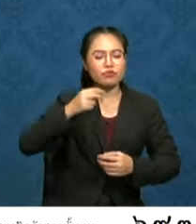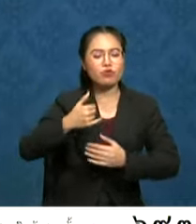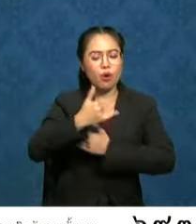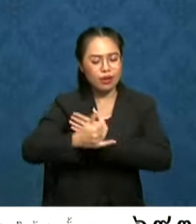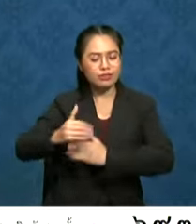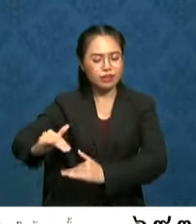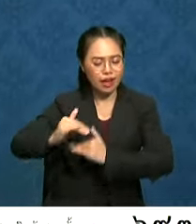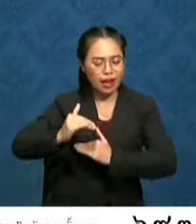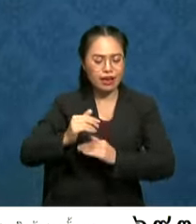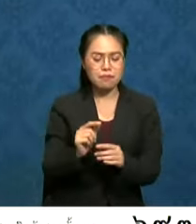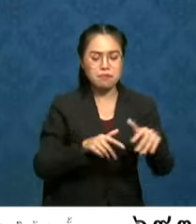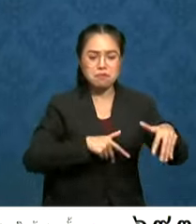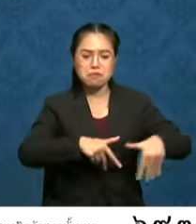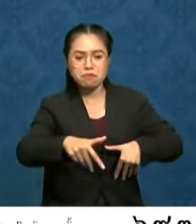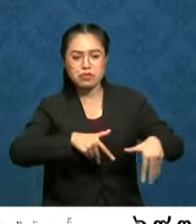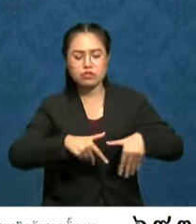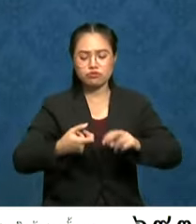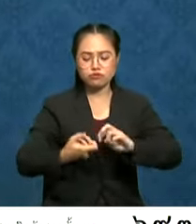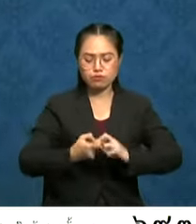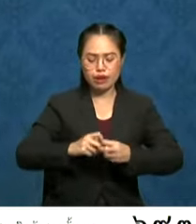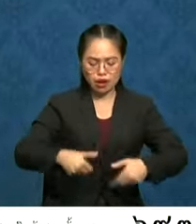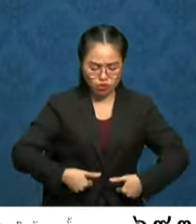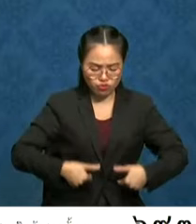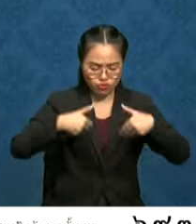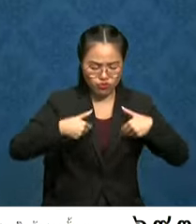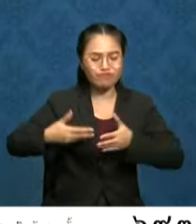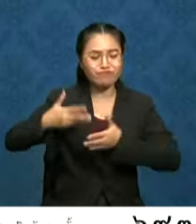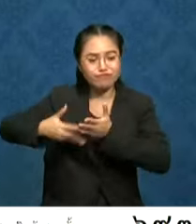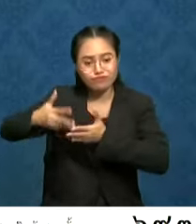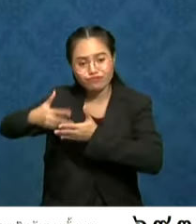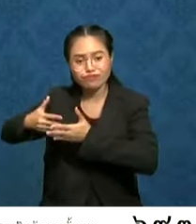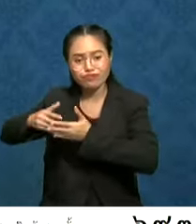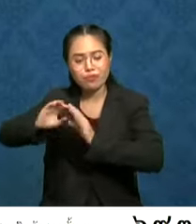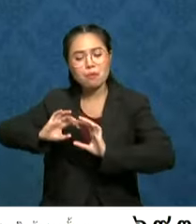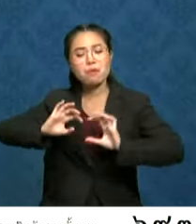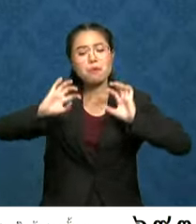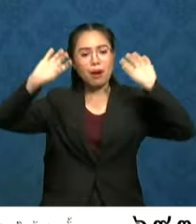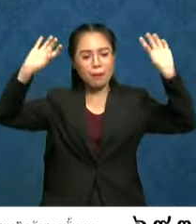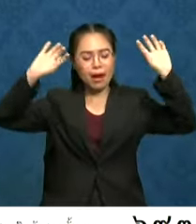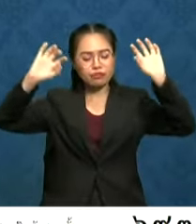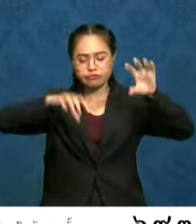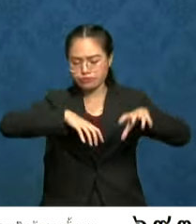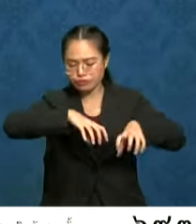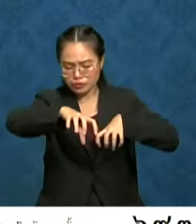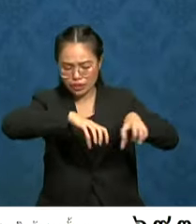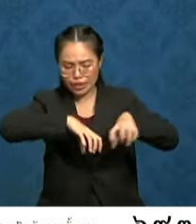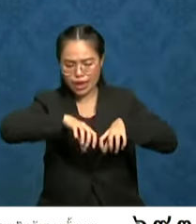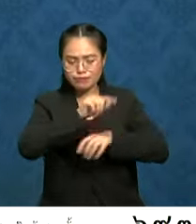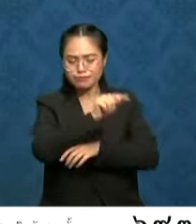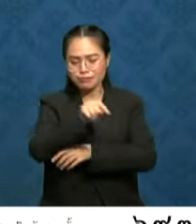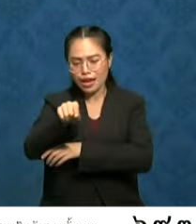ทั่วไปขาดความมั่นคงต่างๆในชีวิตรัฐบาลครับขาดอำนาจนำในการบริหารราชการแผ่น